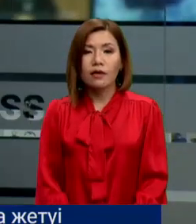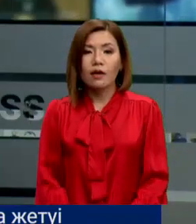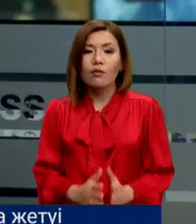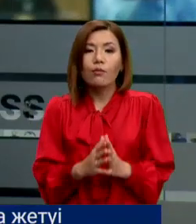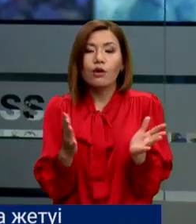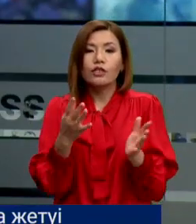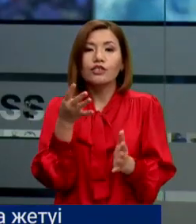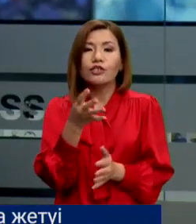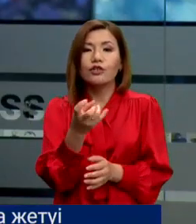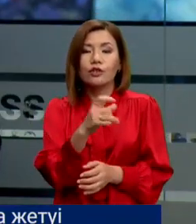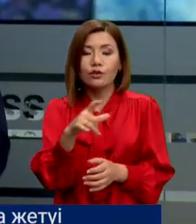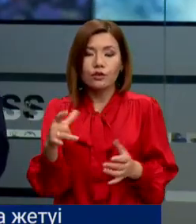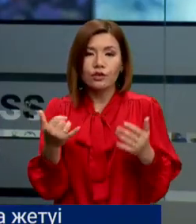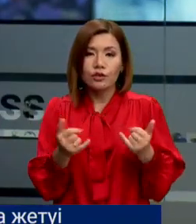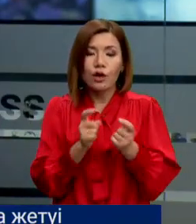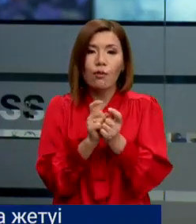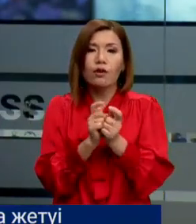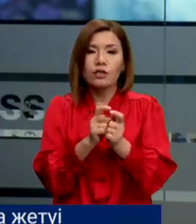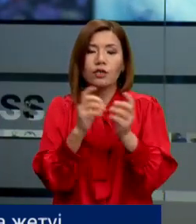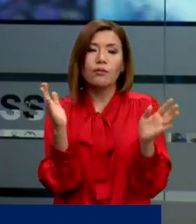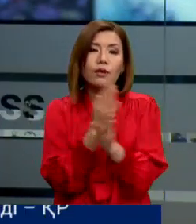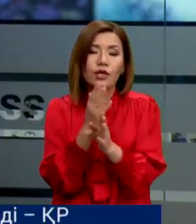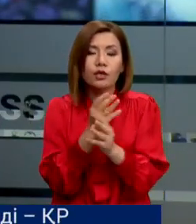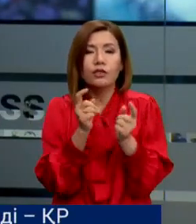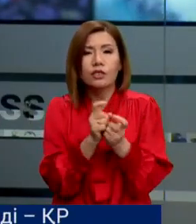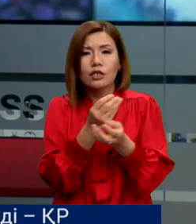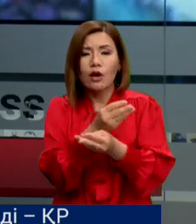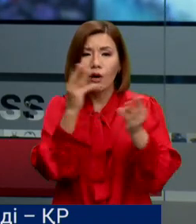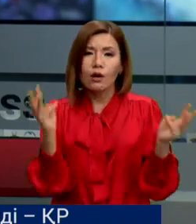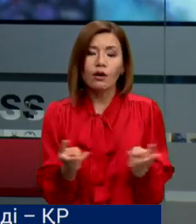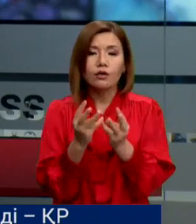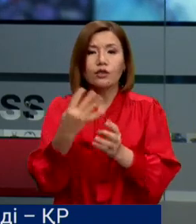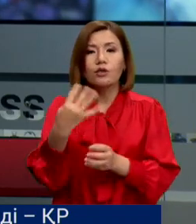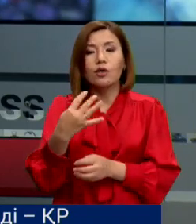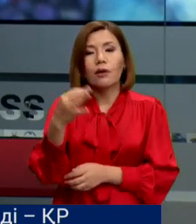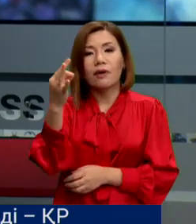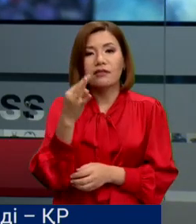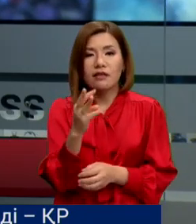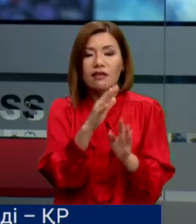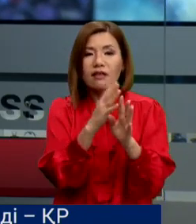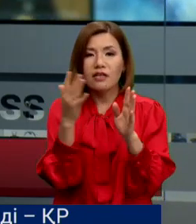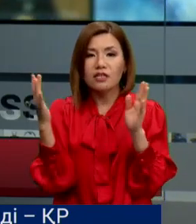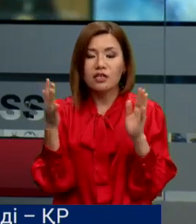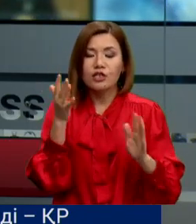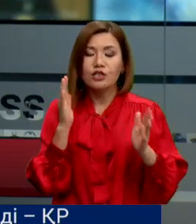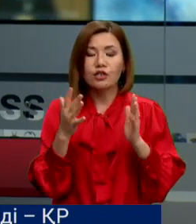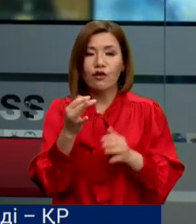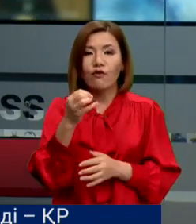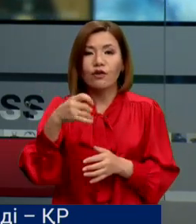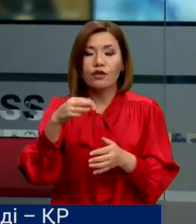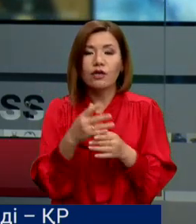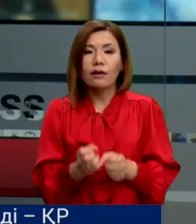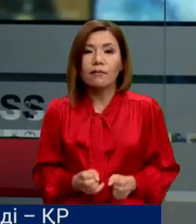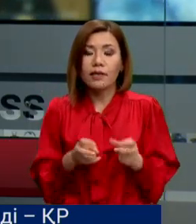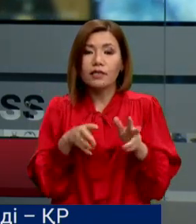Больше 4000 человек сейчас борются с природной стихией. Огонь уничтожил свыше 40% лесного фонда. Возбуждено уголовное дело